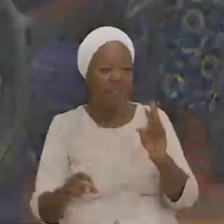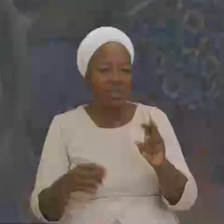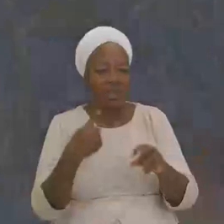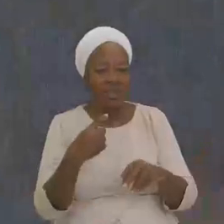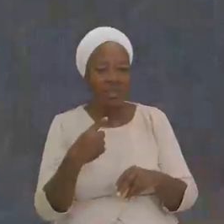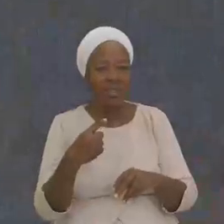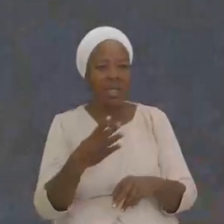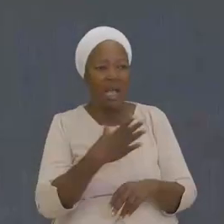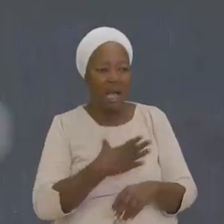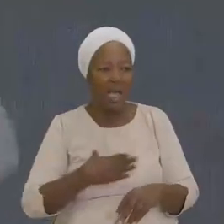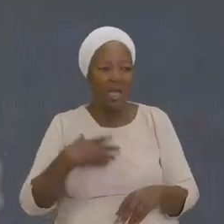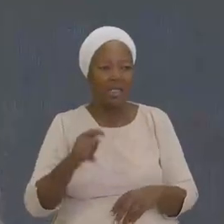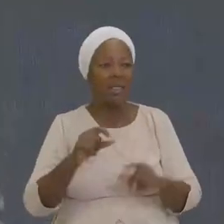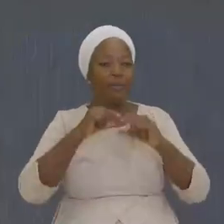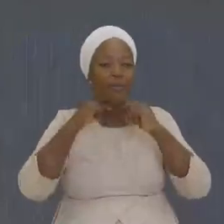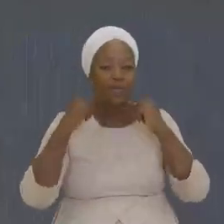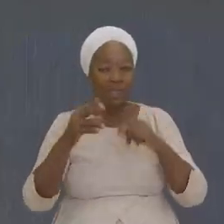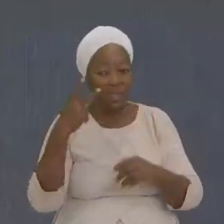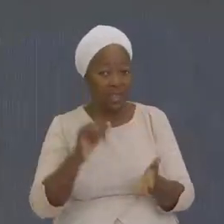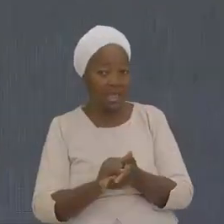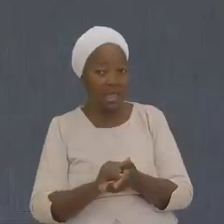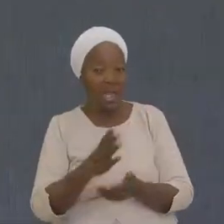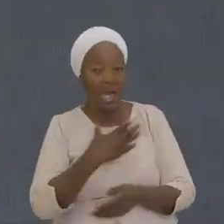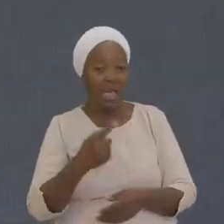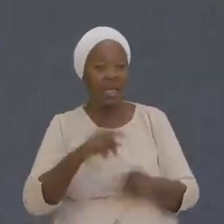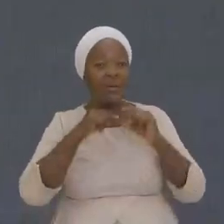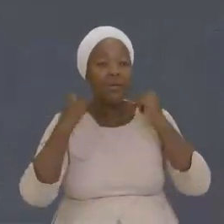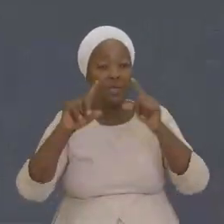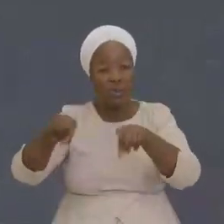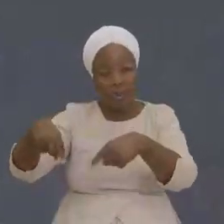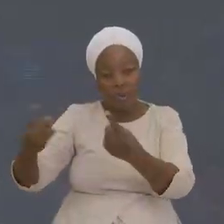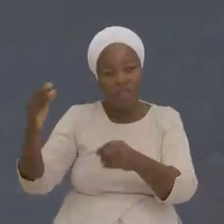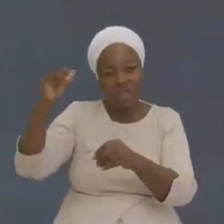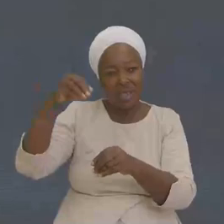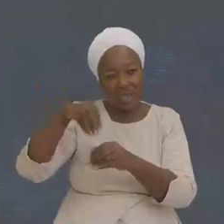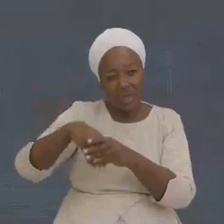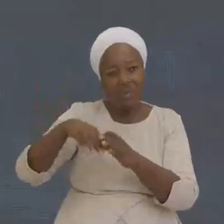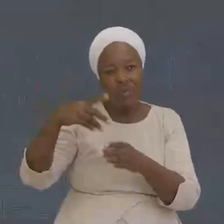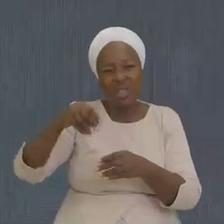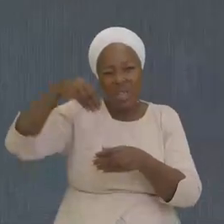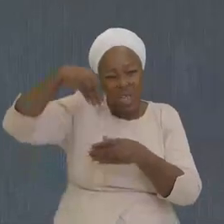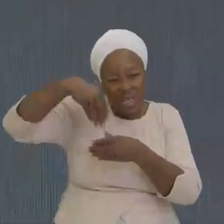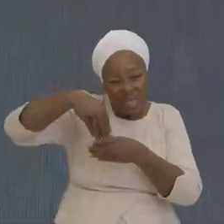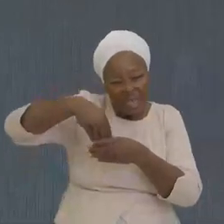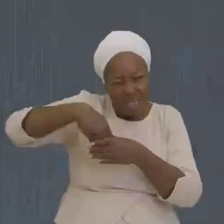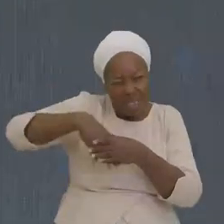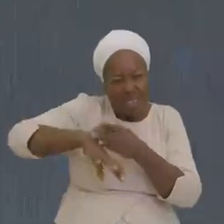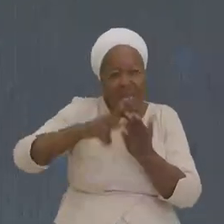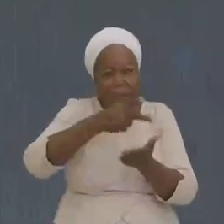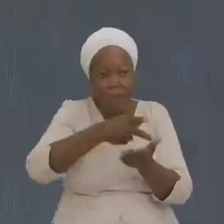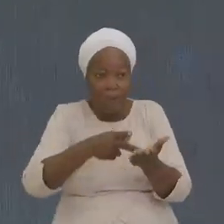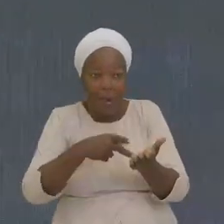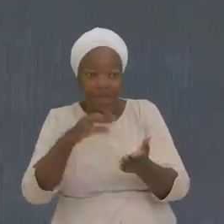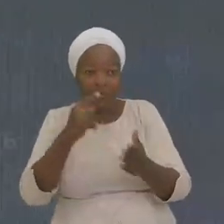Verset 16. Les sacrificateurs, voyez cela. Les